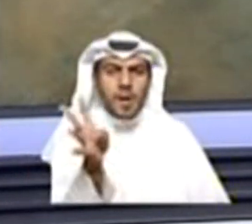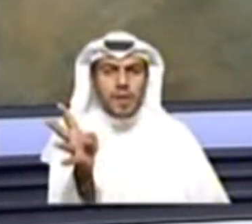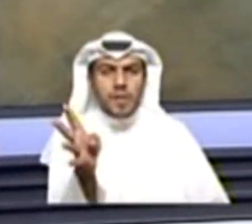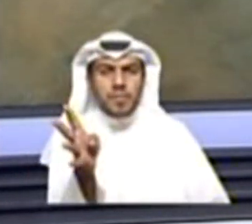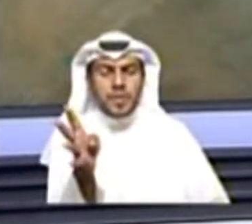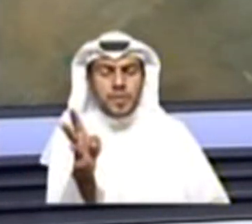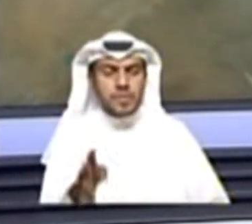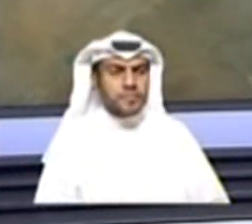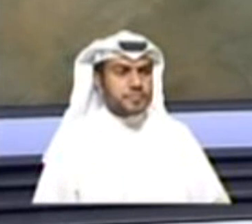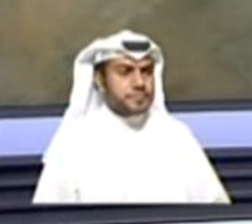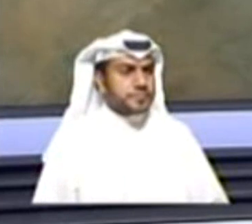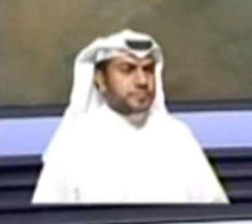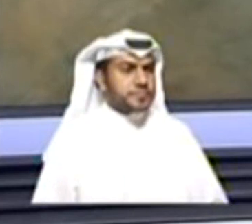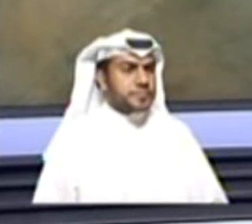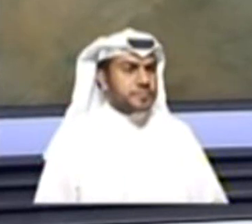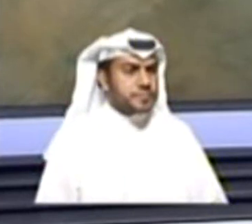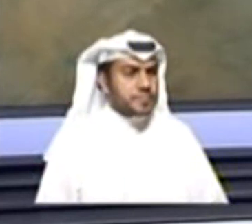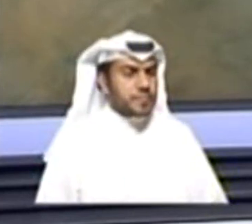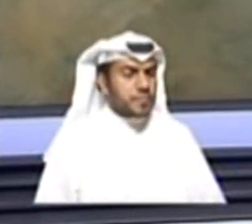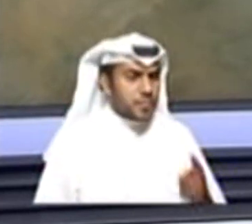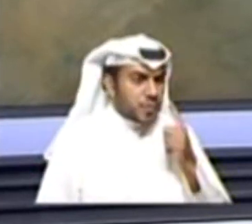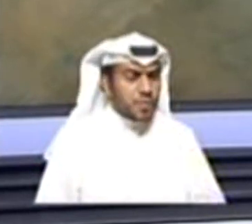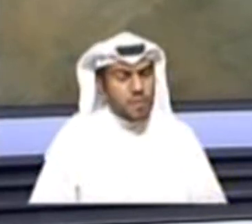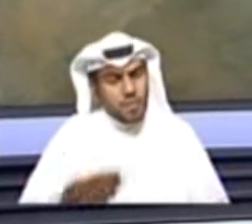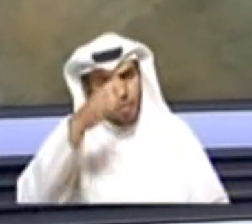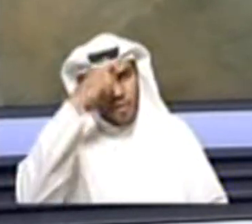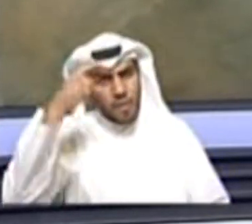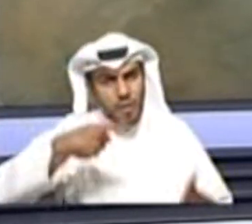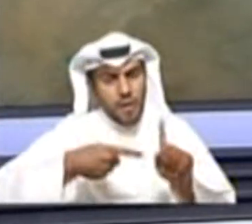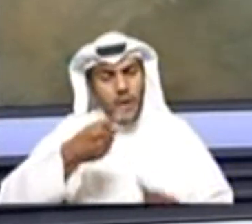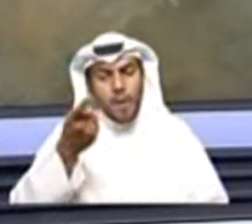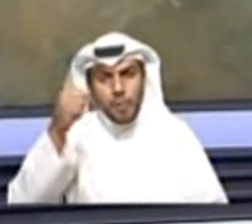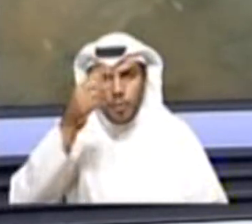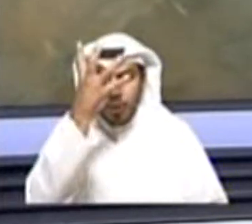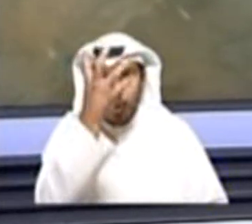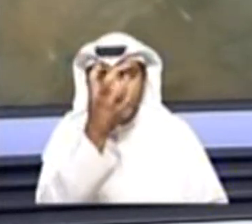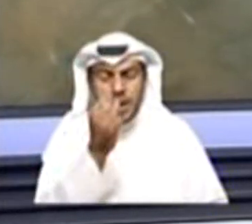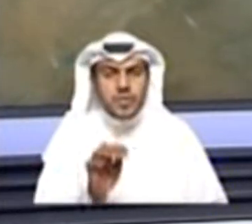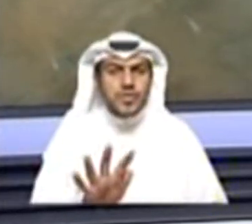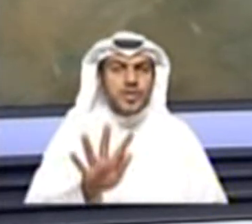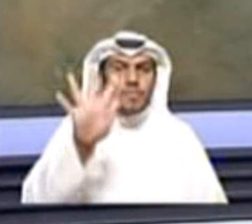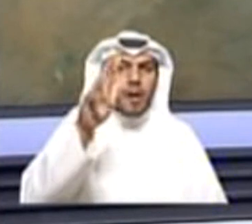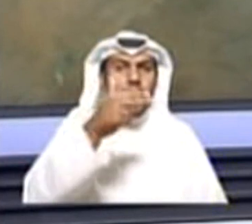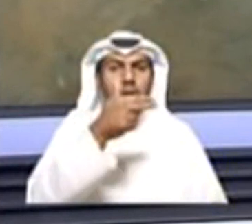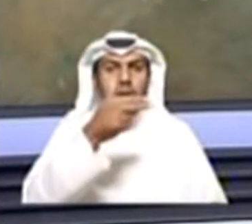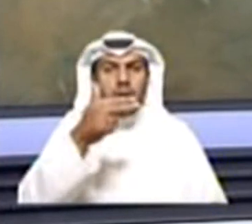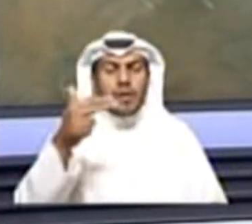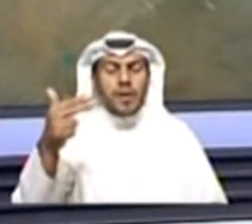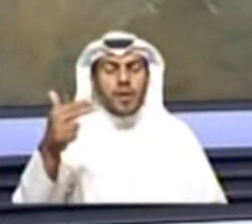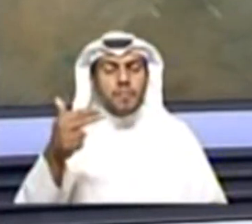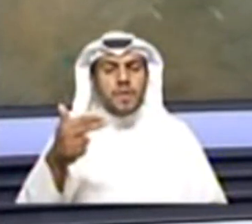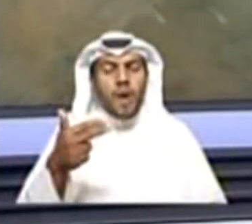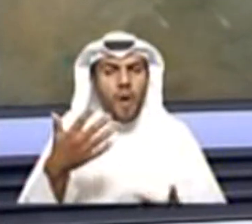درجة مئوية. طقس ايضا حار نسبي باكر بالليل، وايضا استمرار الرياح الشماليه الغربيه الخفيفه الى